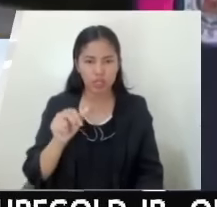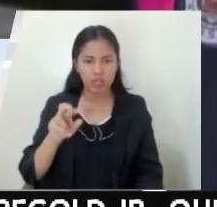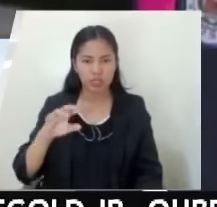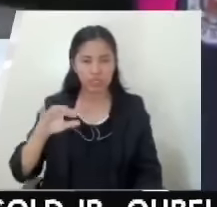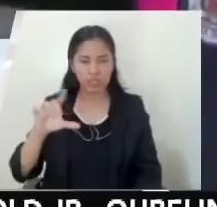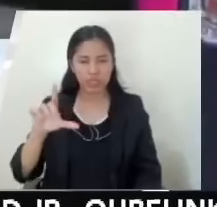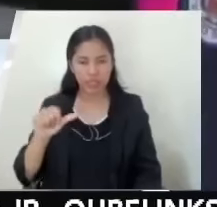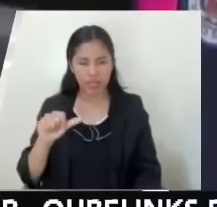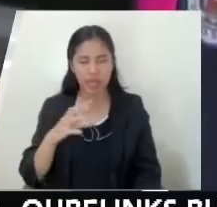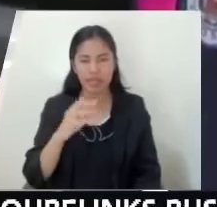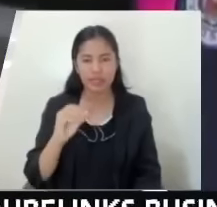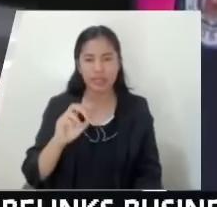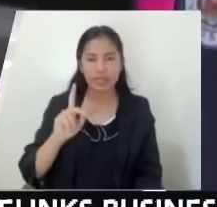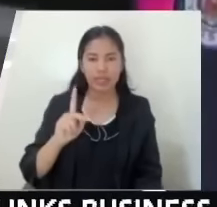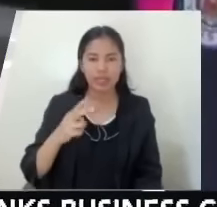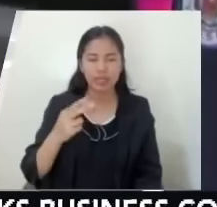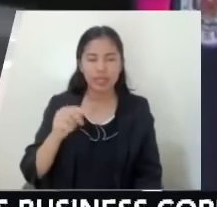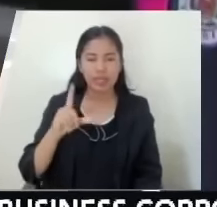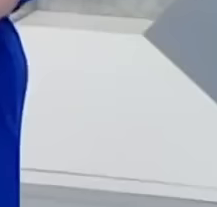Ramos.